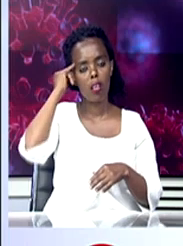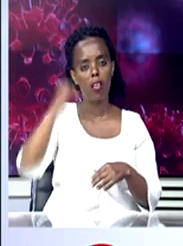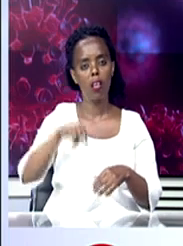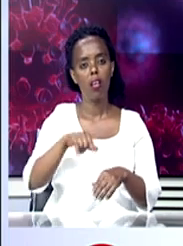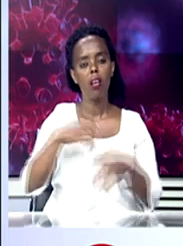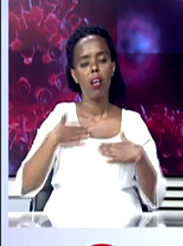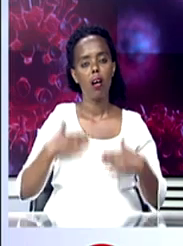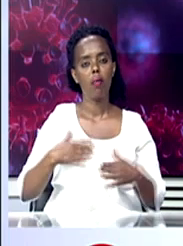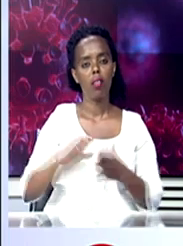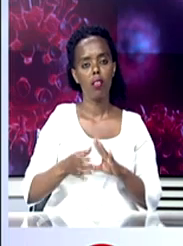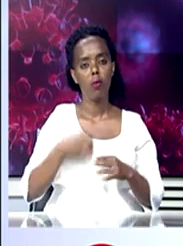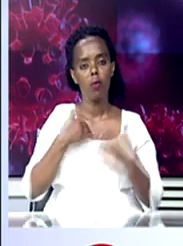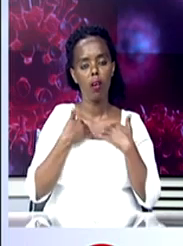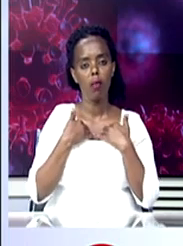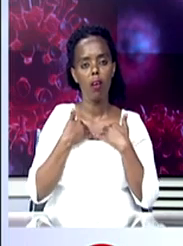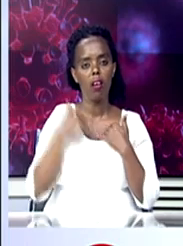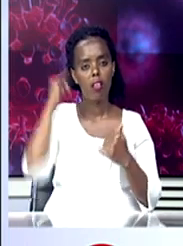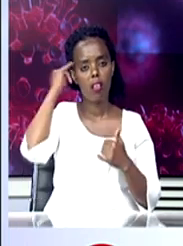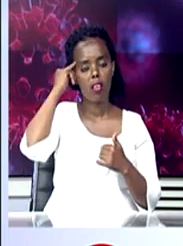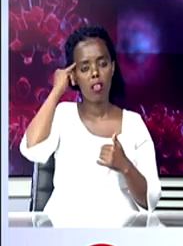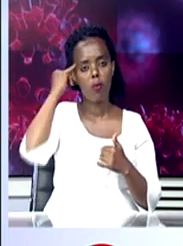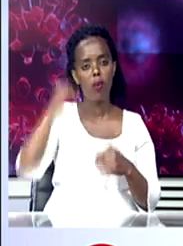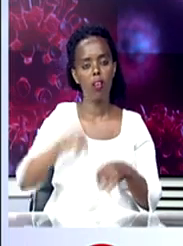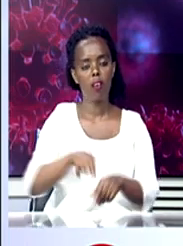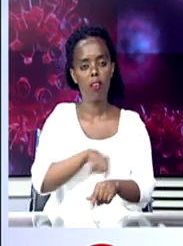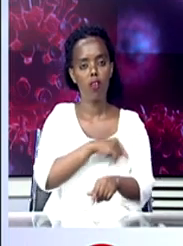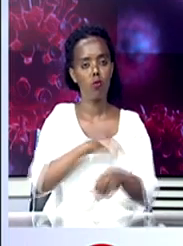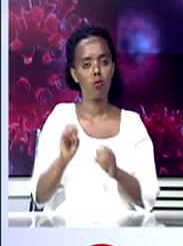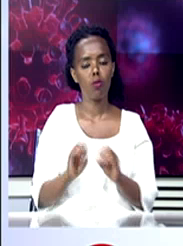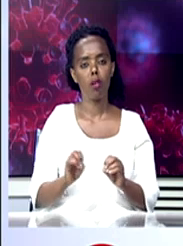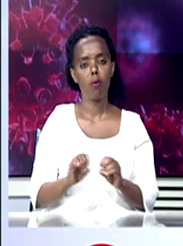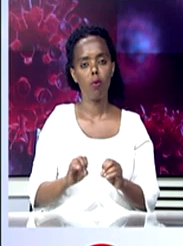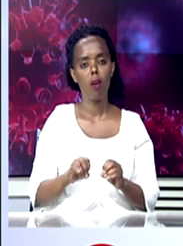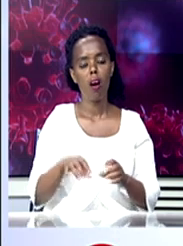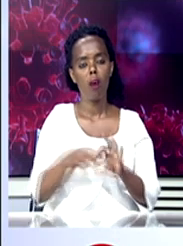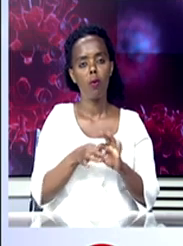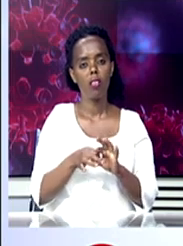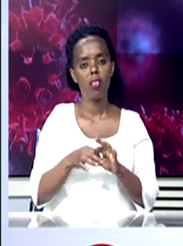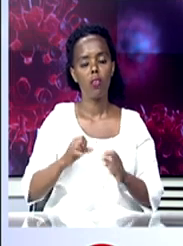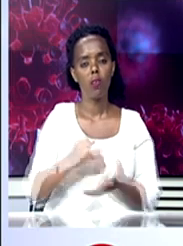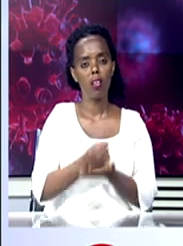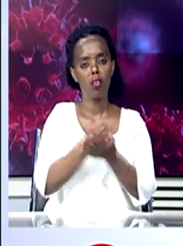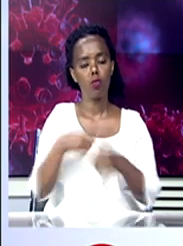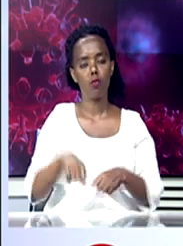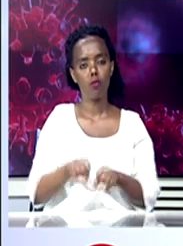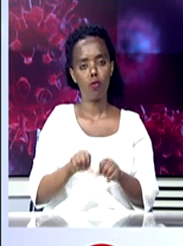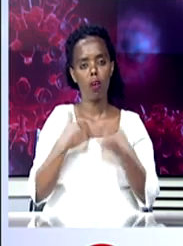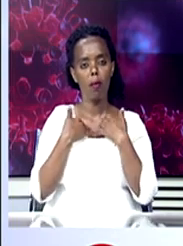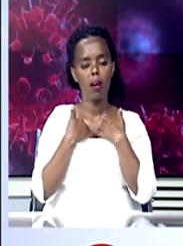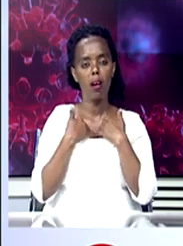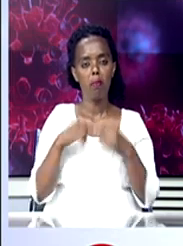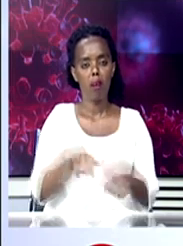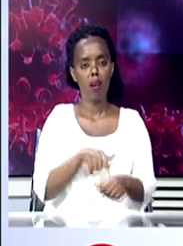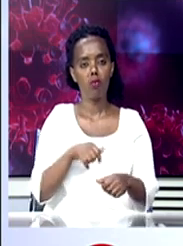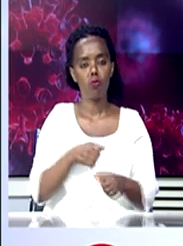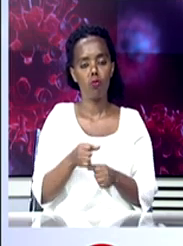ta'uu qaba malee yaadaa walirraa fagaachuu hin qabnu. Hawaasi keenya wal gargaaruu sakaleessa qabu itti fufuu qaba